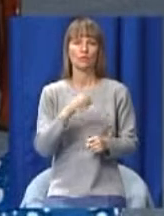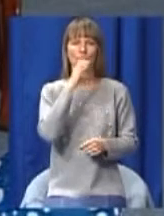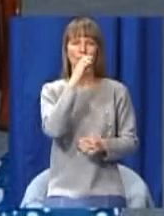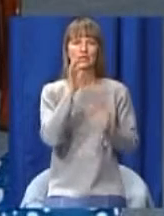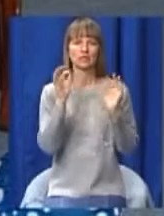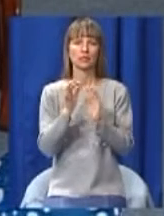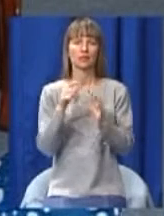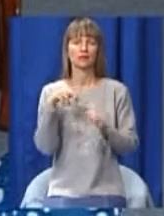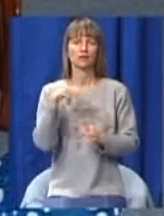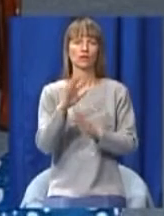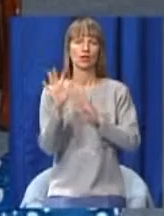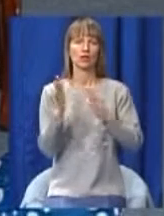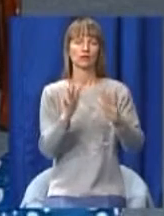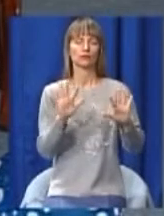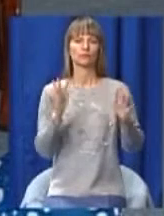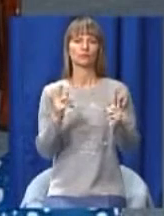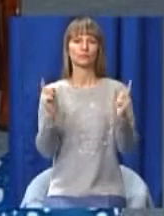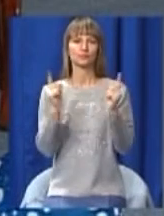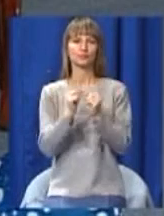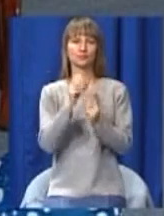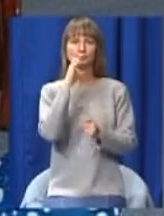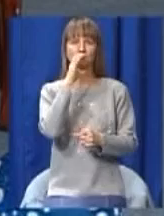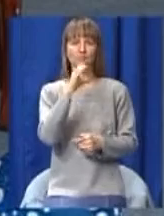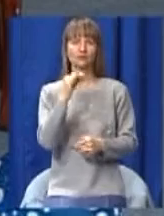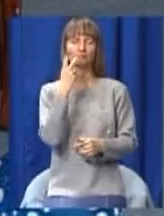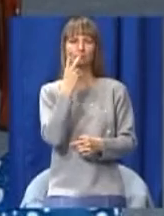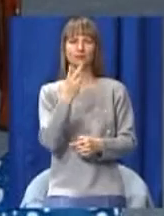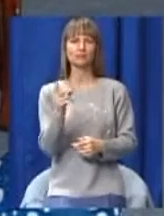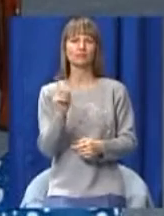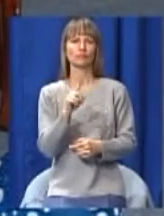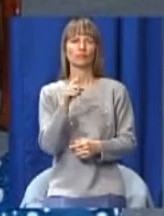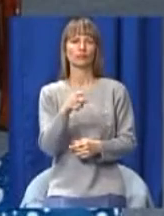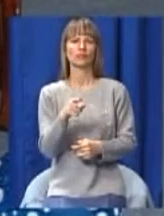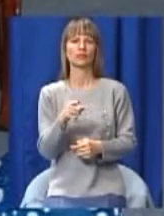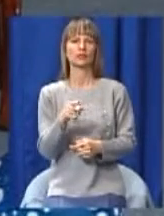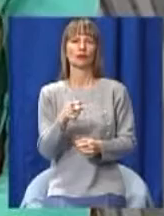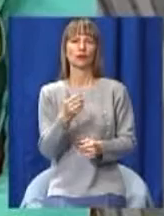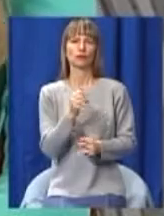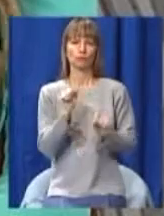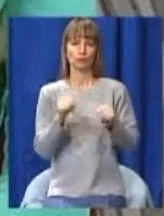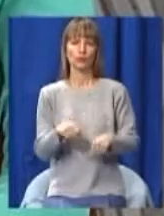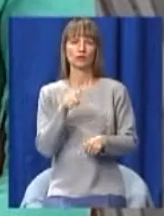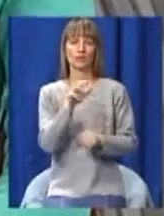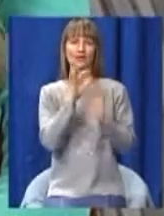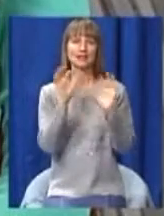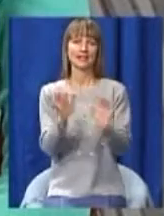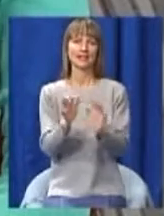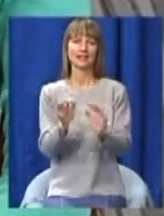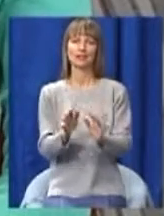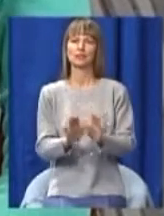Ти йдеш там лісом, так? Трапився тобі якийсь вовчик, і бачиш, якось там зігріти його можна?